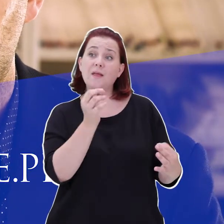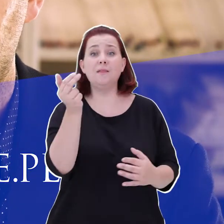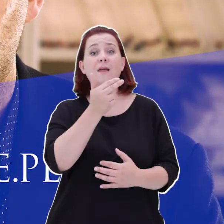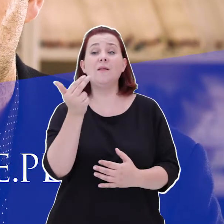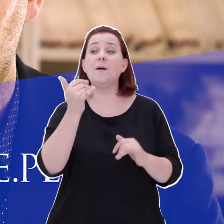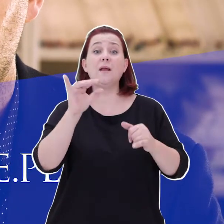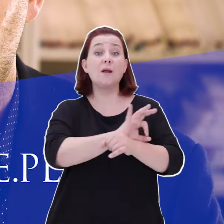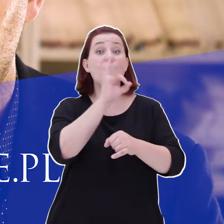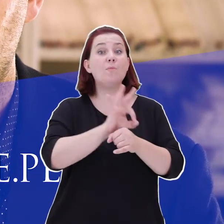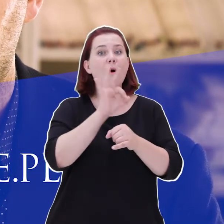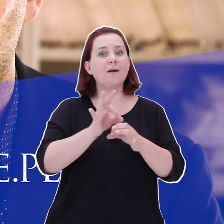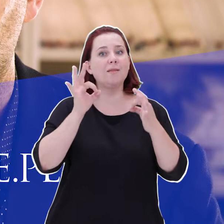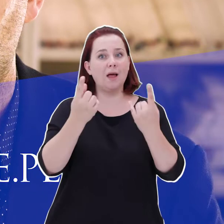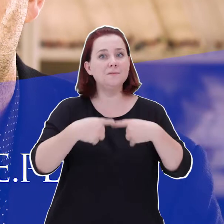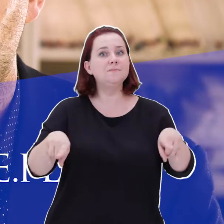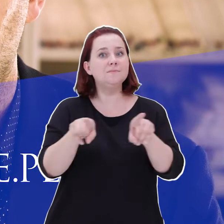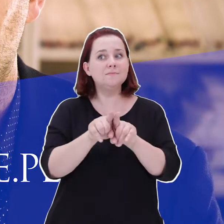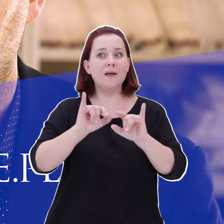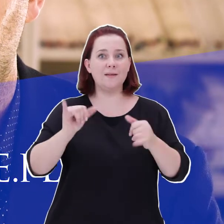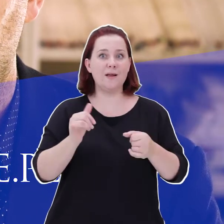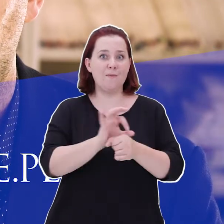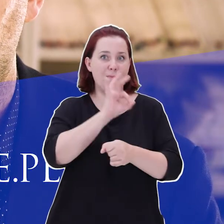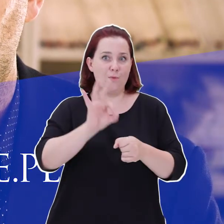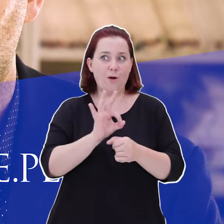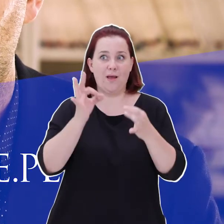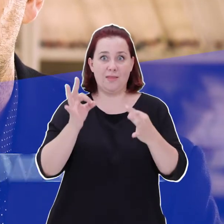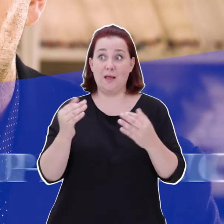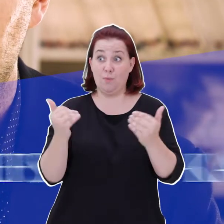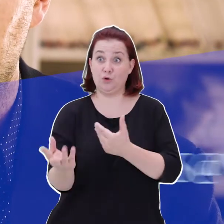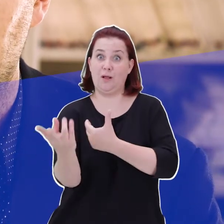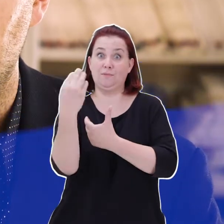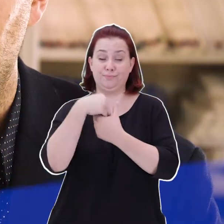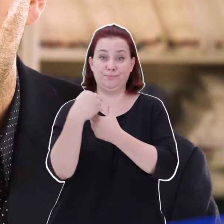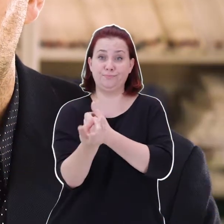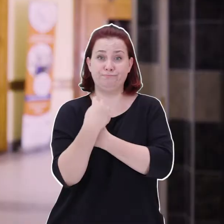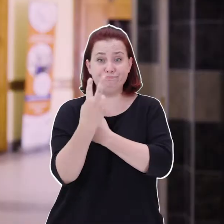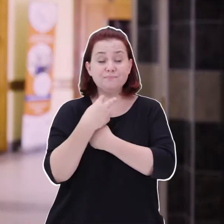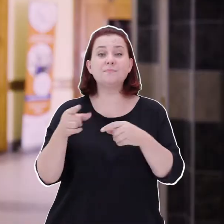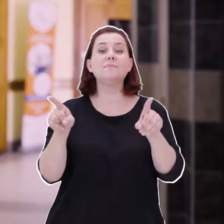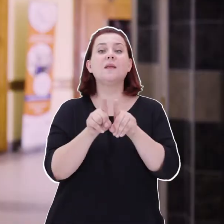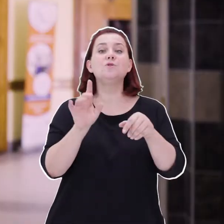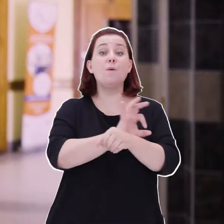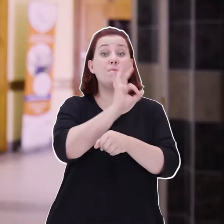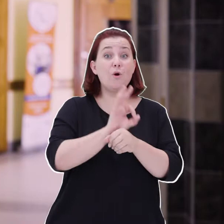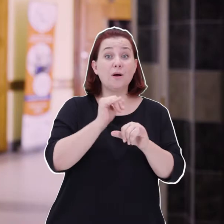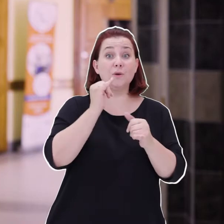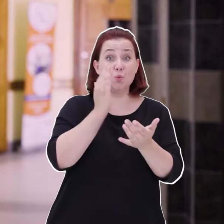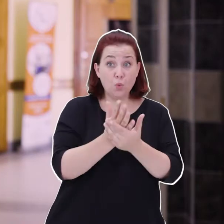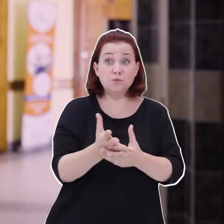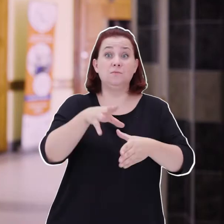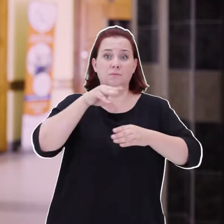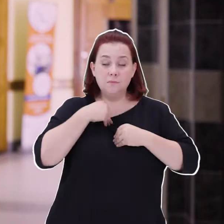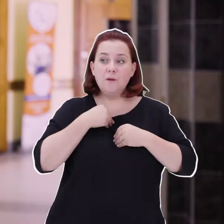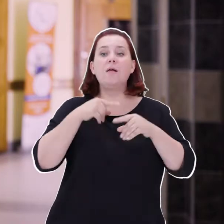jakie projekty aktualnie są realizowane, jakie projekty prowadzą aktualny nabór. A w samym projekcie możecie Państwo, Panie, liczyć na